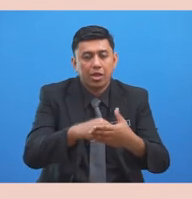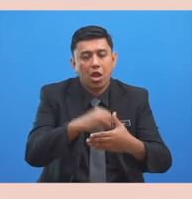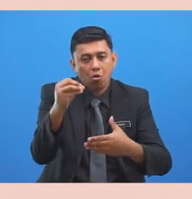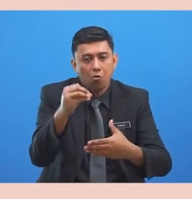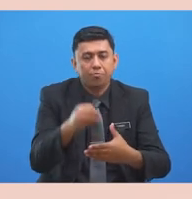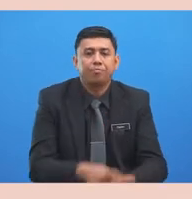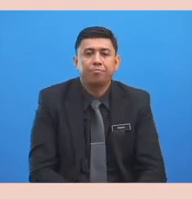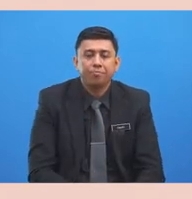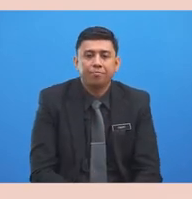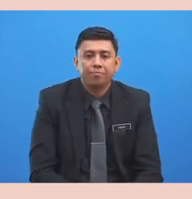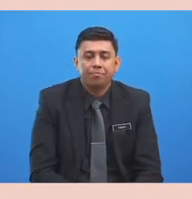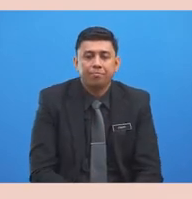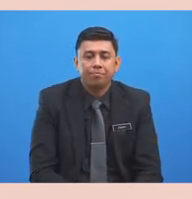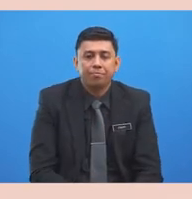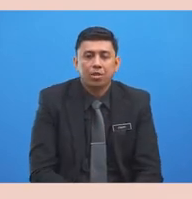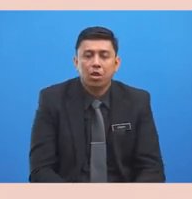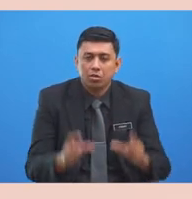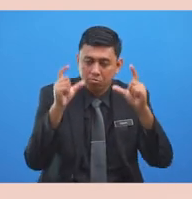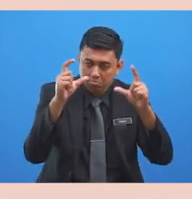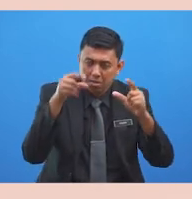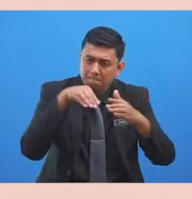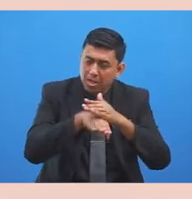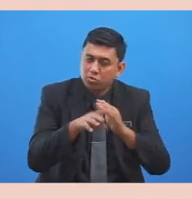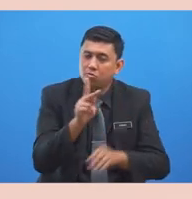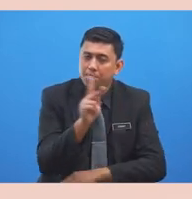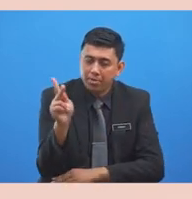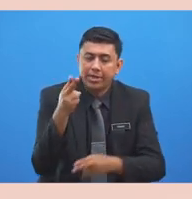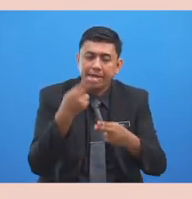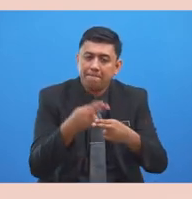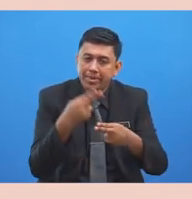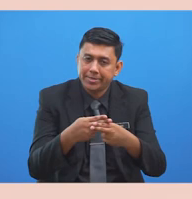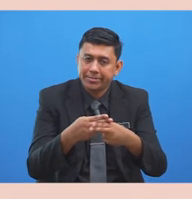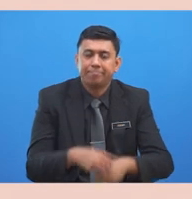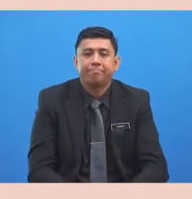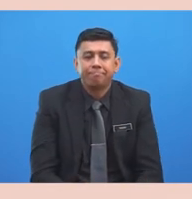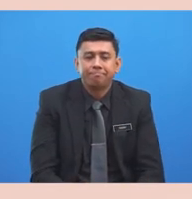System.out.print. Kurungan, masukkan nama.